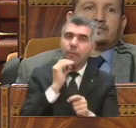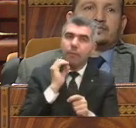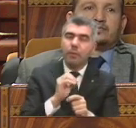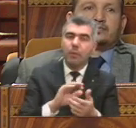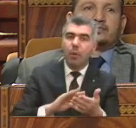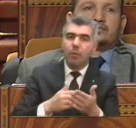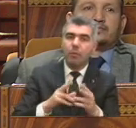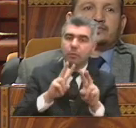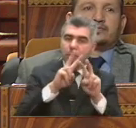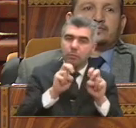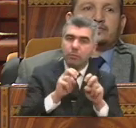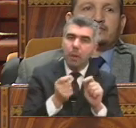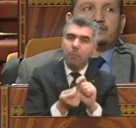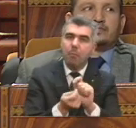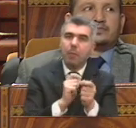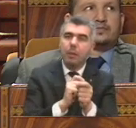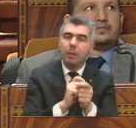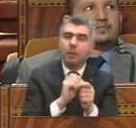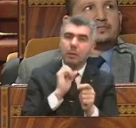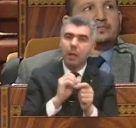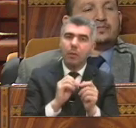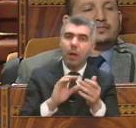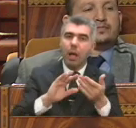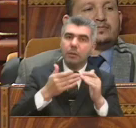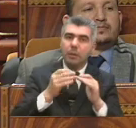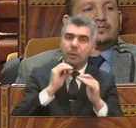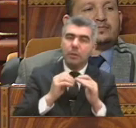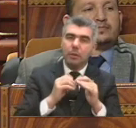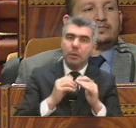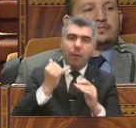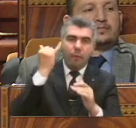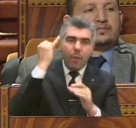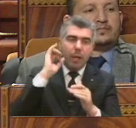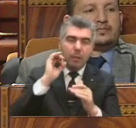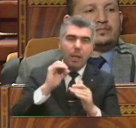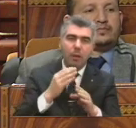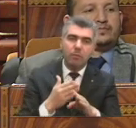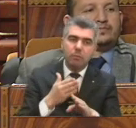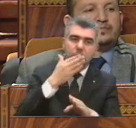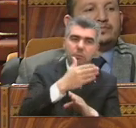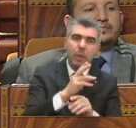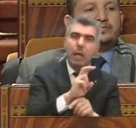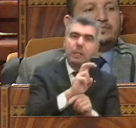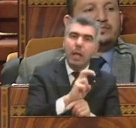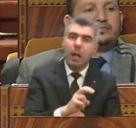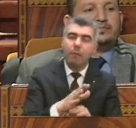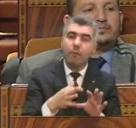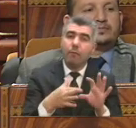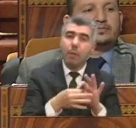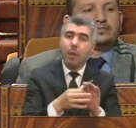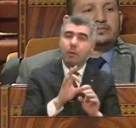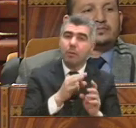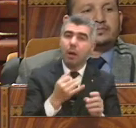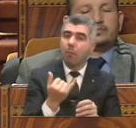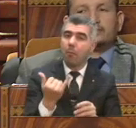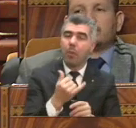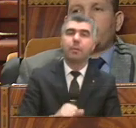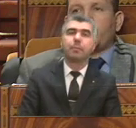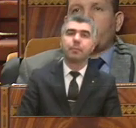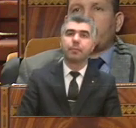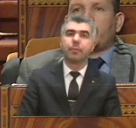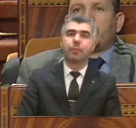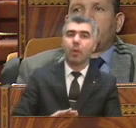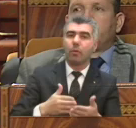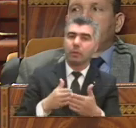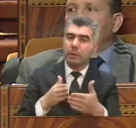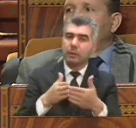وتعميق التحول الرقمي، تطوير البحث والابتكار، تسريع الولوج الميسر للتمويل وتحسين شروطه بالنظر